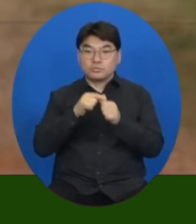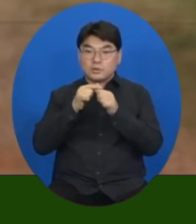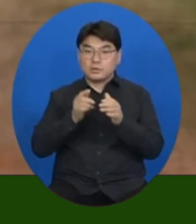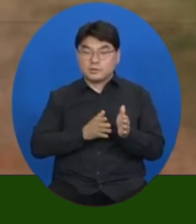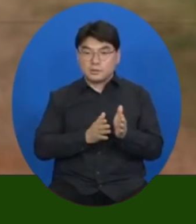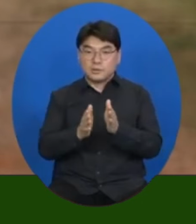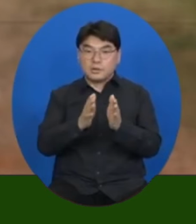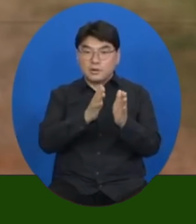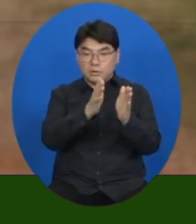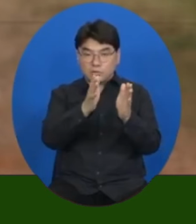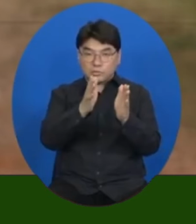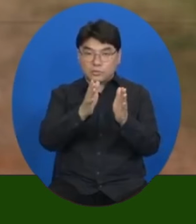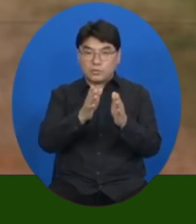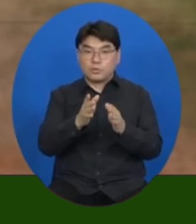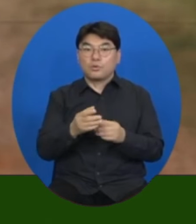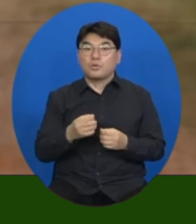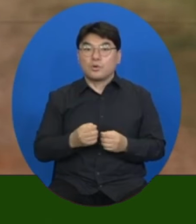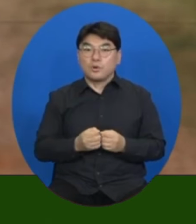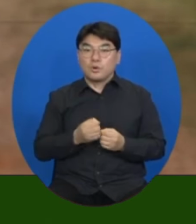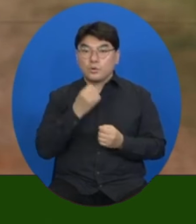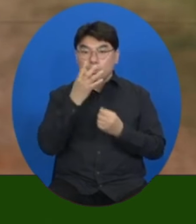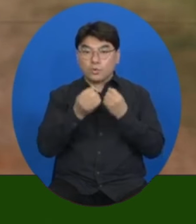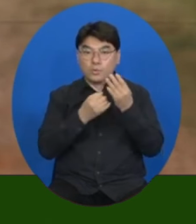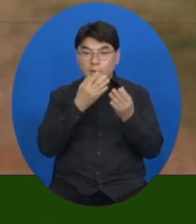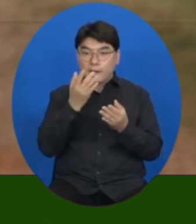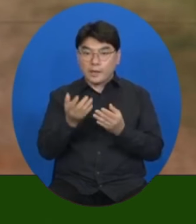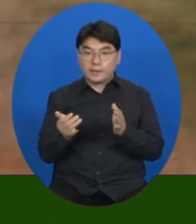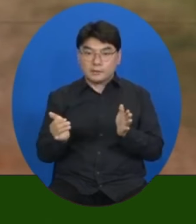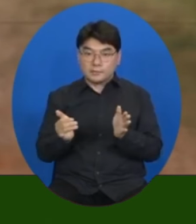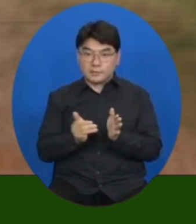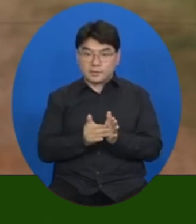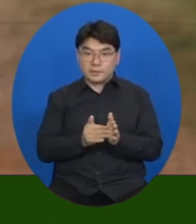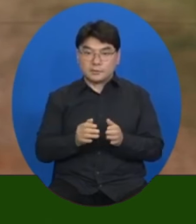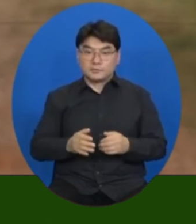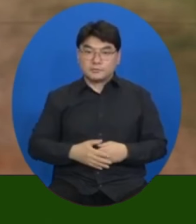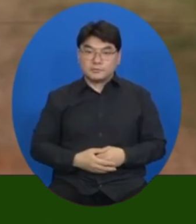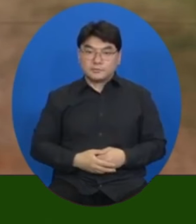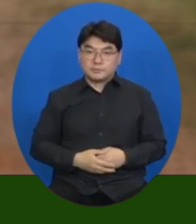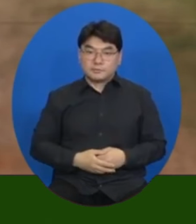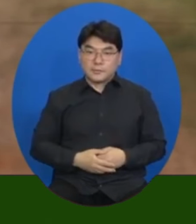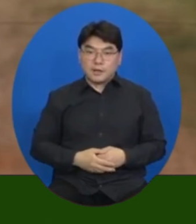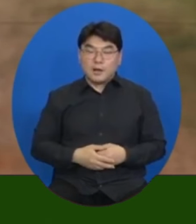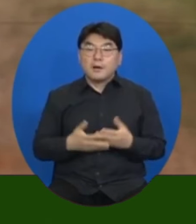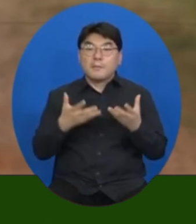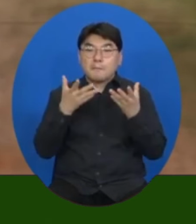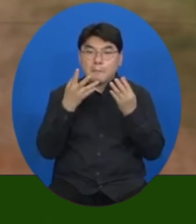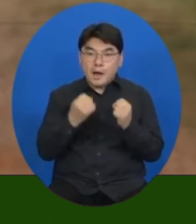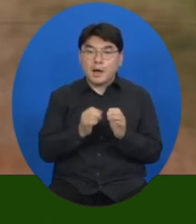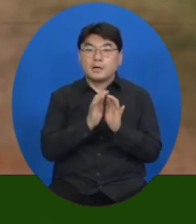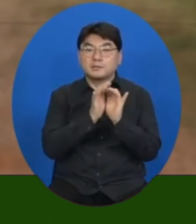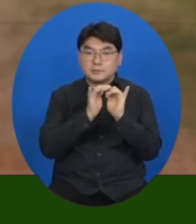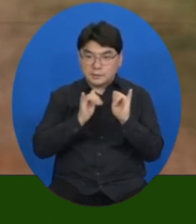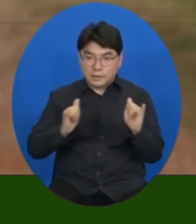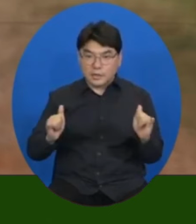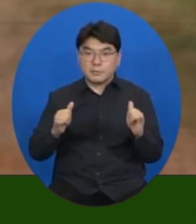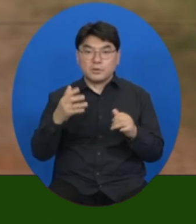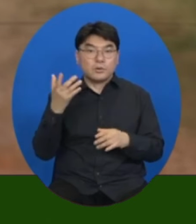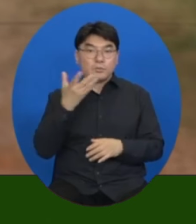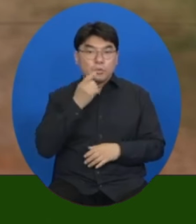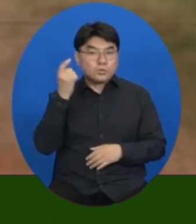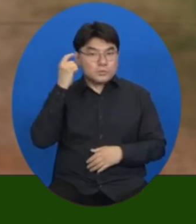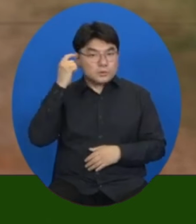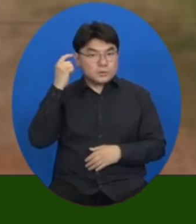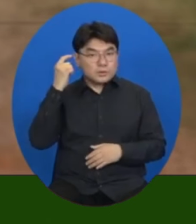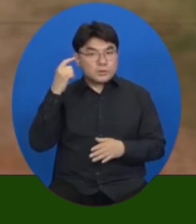보이지만 그 진리를 담대하게 증거했던 거예요 그리고 셀 수 없는 이들이 그 복음을 듣고 예수님을